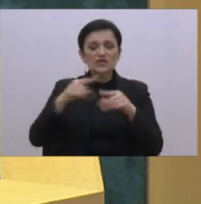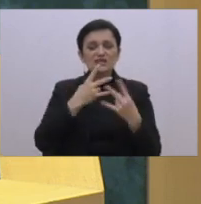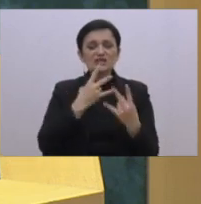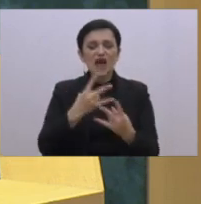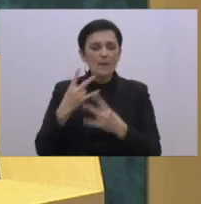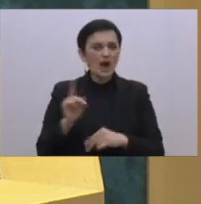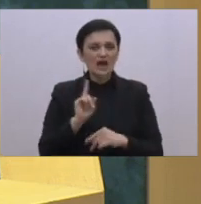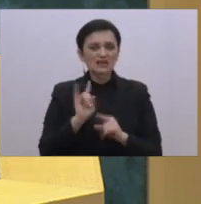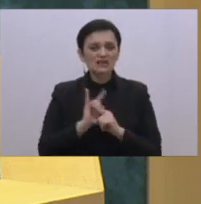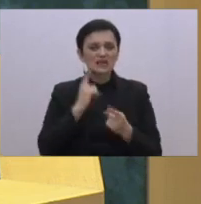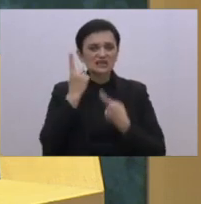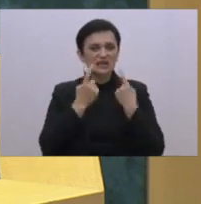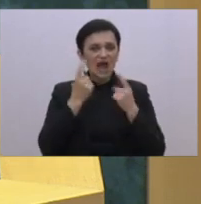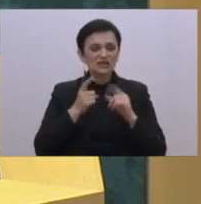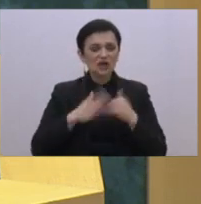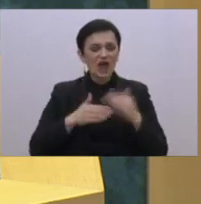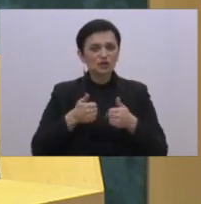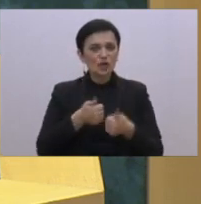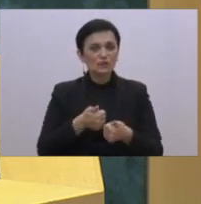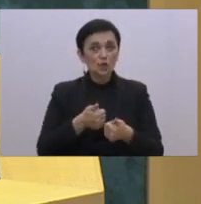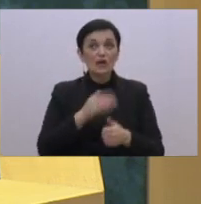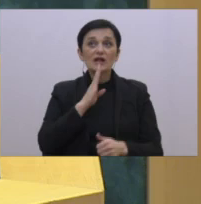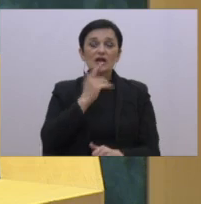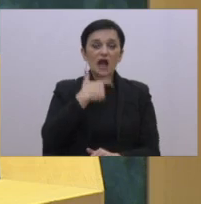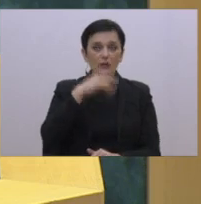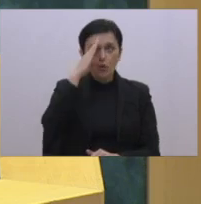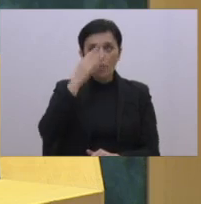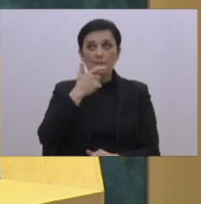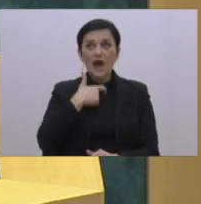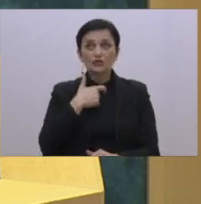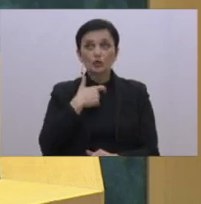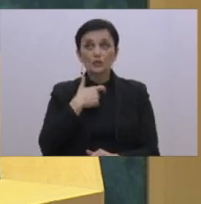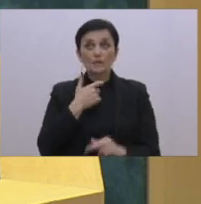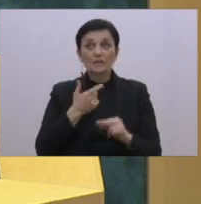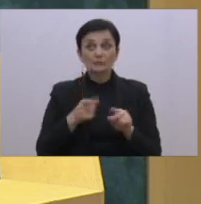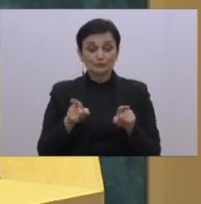დამაზიანებელი დეზინფორმაციის ხელშემწყობი. ქალბატონებო და ბატონებო,